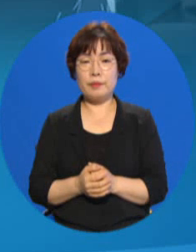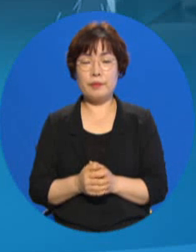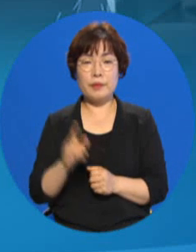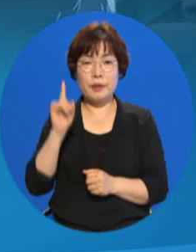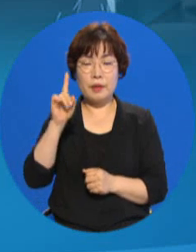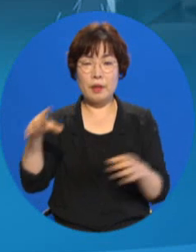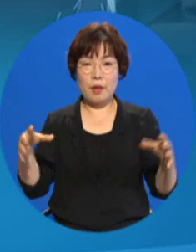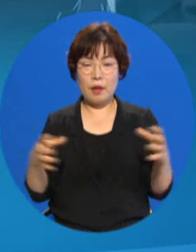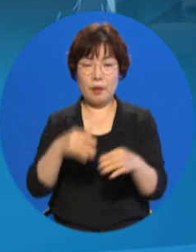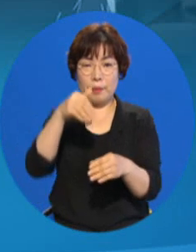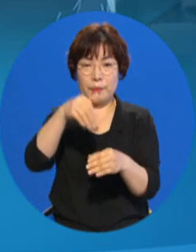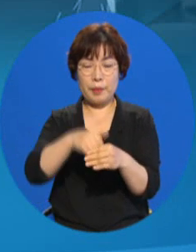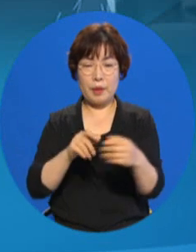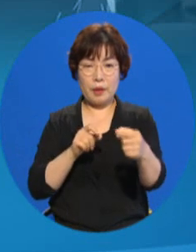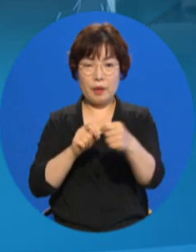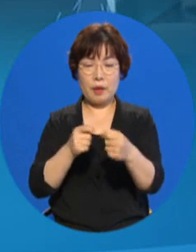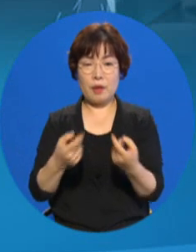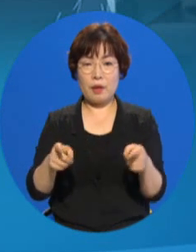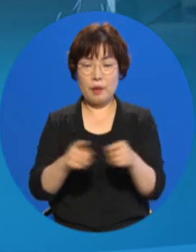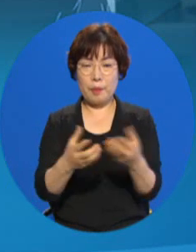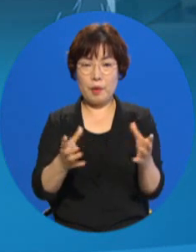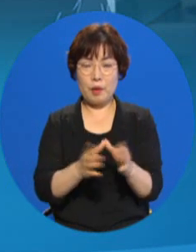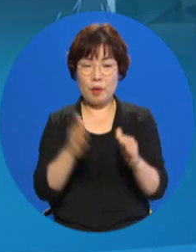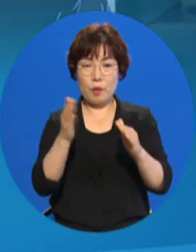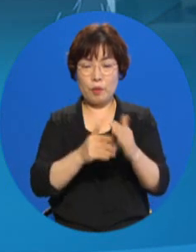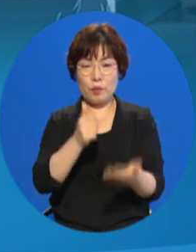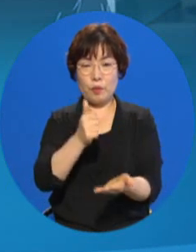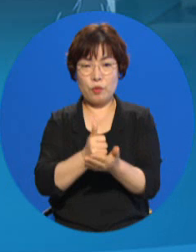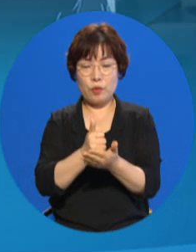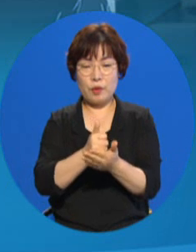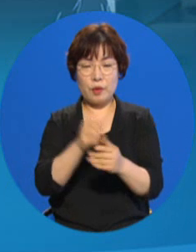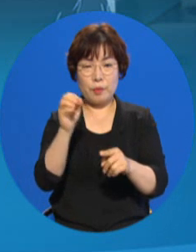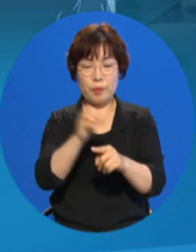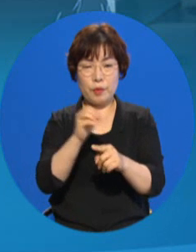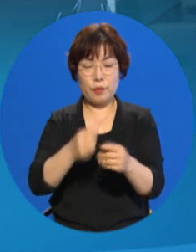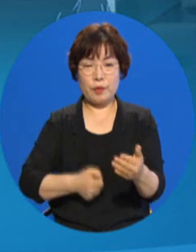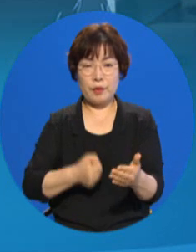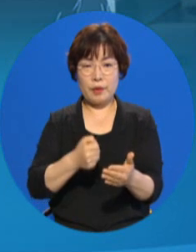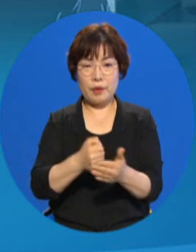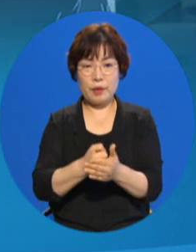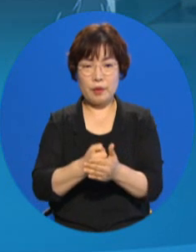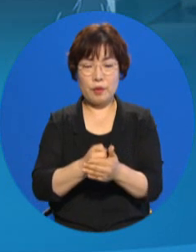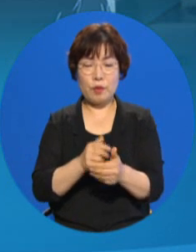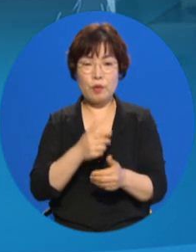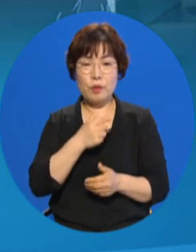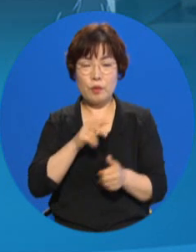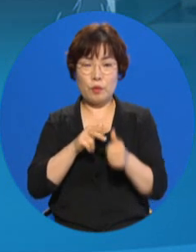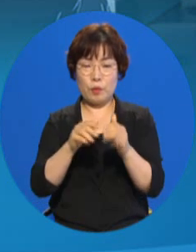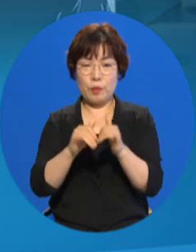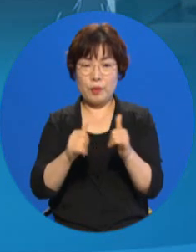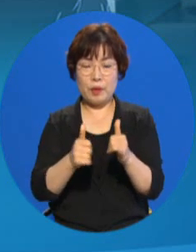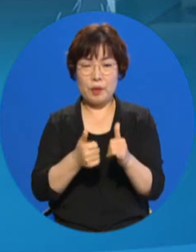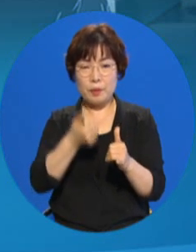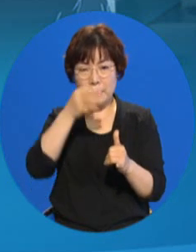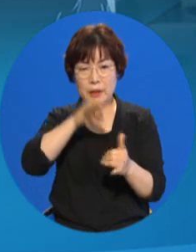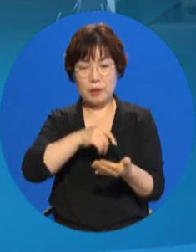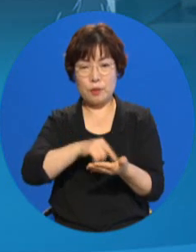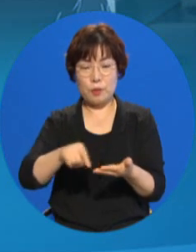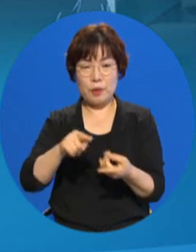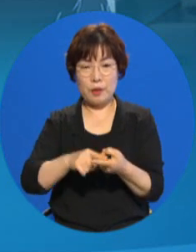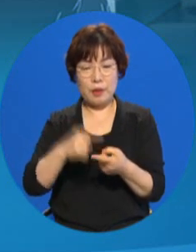네, 내년 총선을 앞두고 더불어민주당이 공천 룰을 잠정 결정하면서 입지자들이 유불리를 따지며 촉각을 세우고